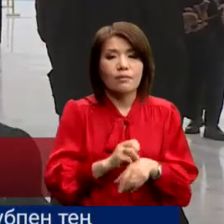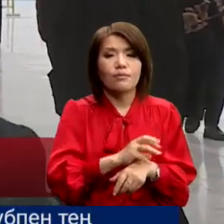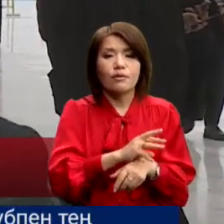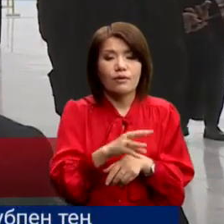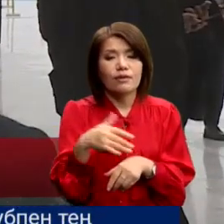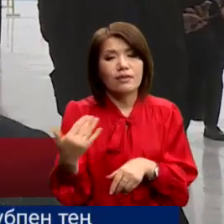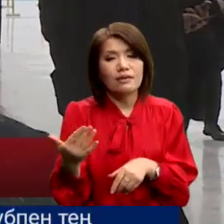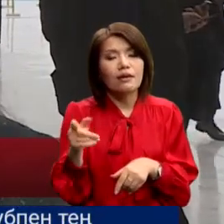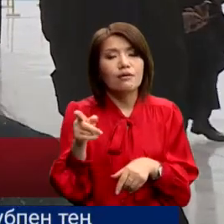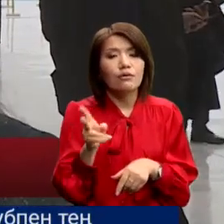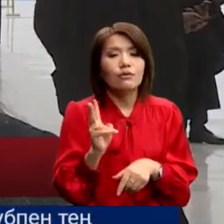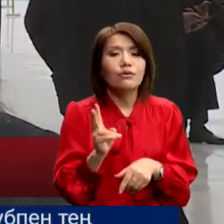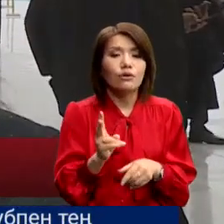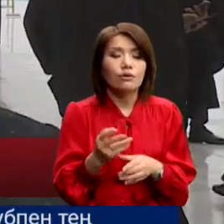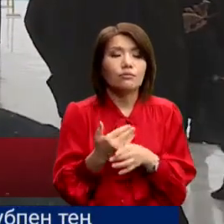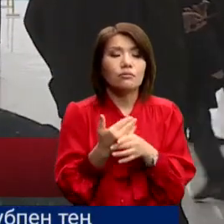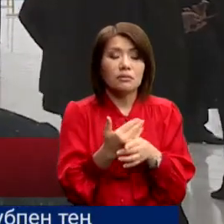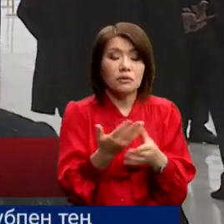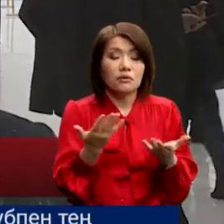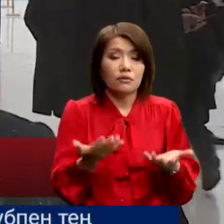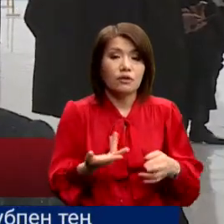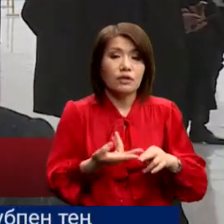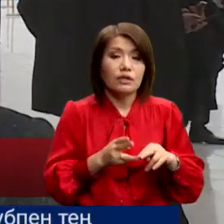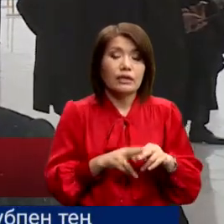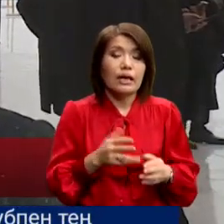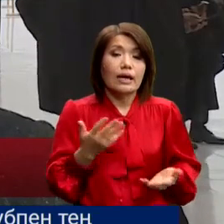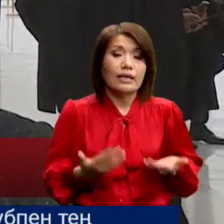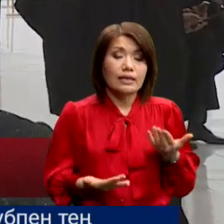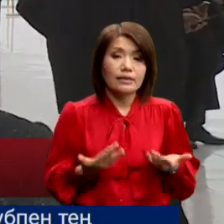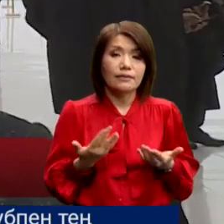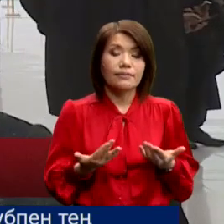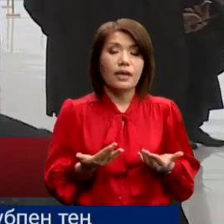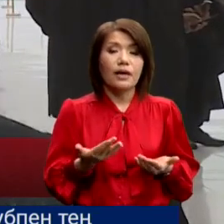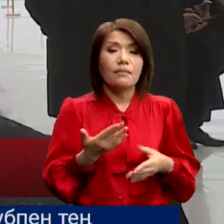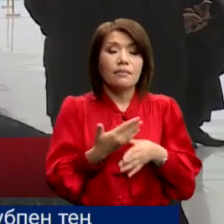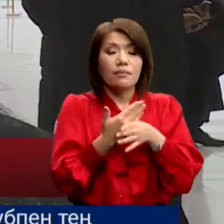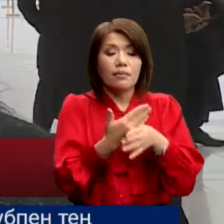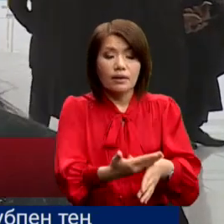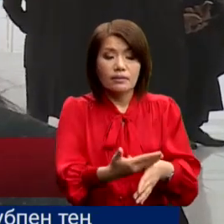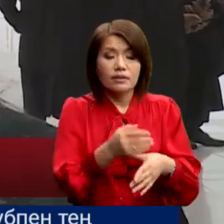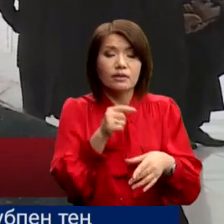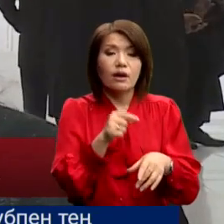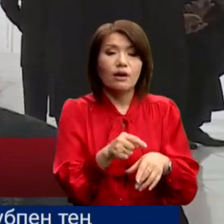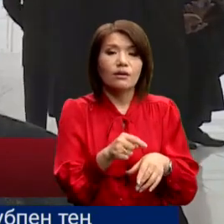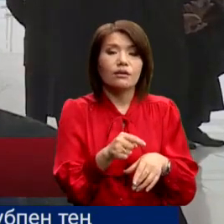сторона, которая представляет. А если при оказании помощи